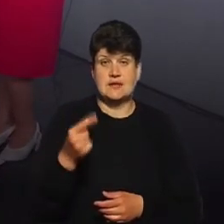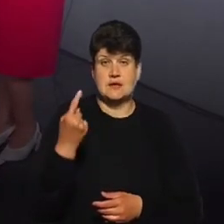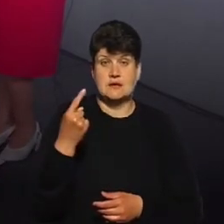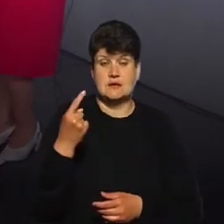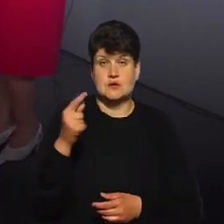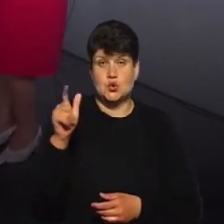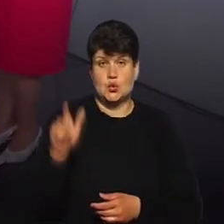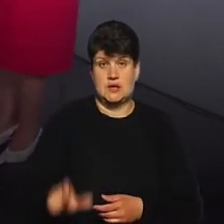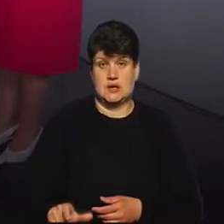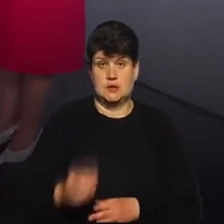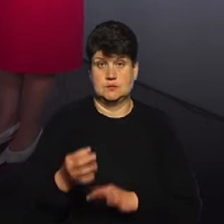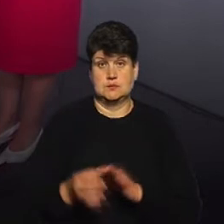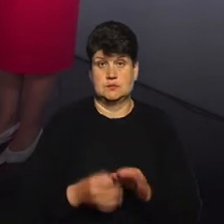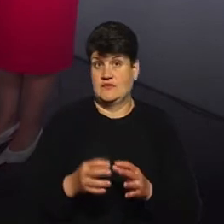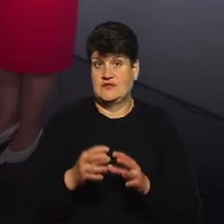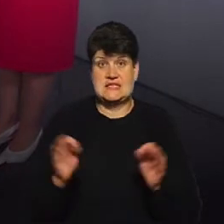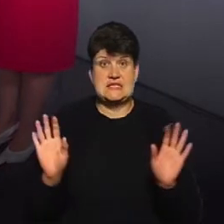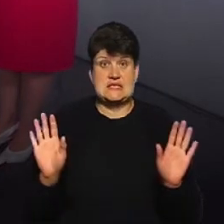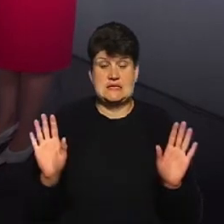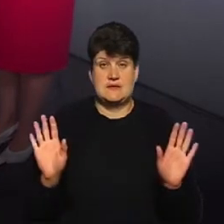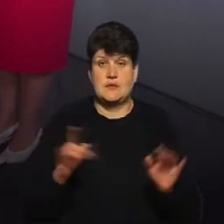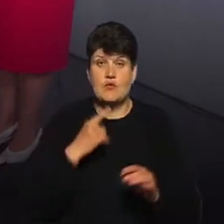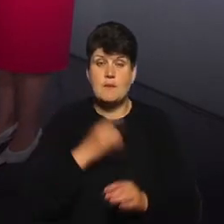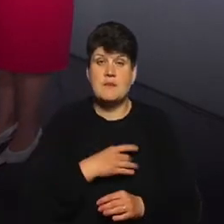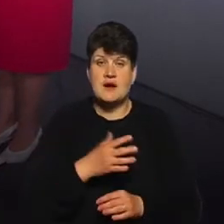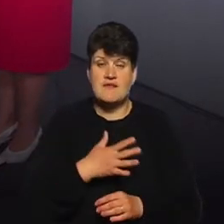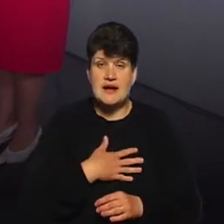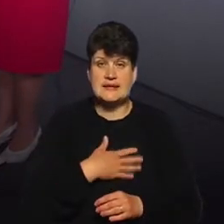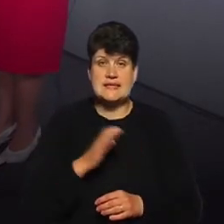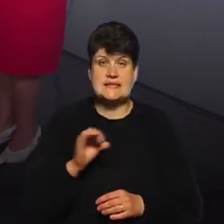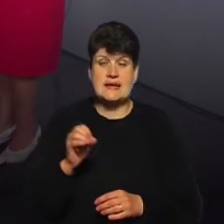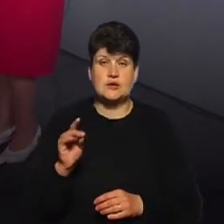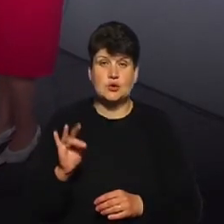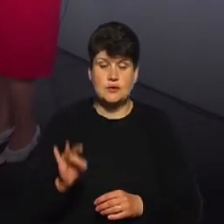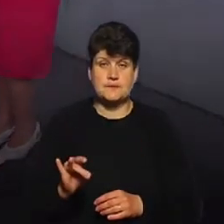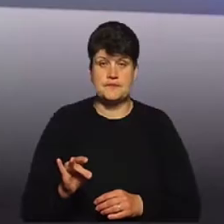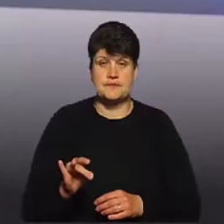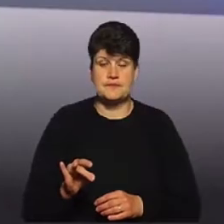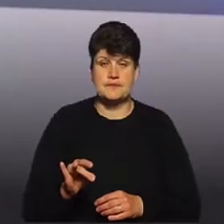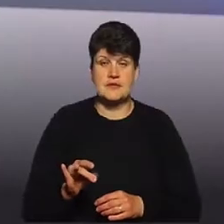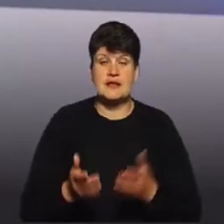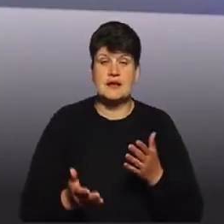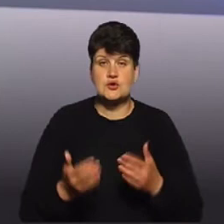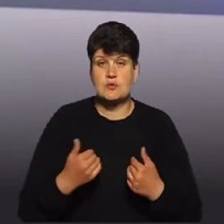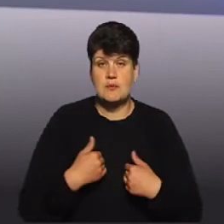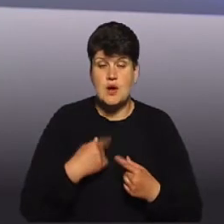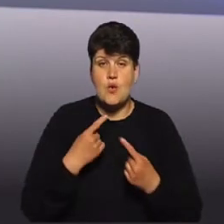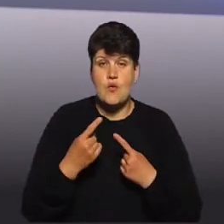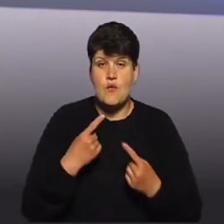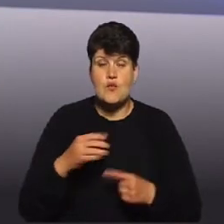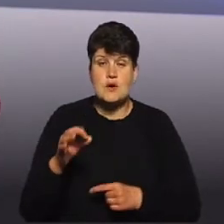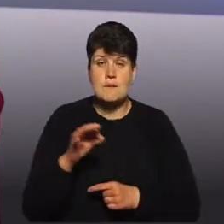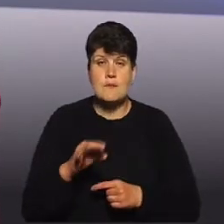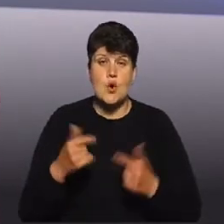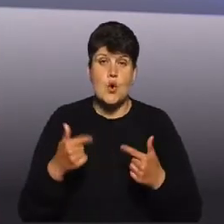Ми говоримо про приватний сектор 150 гривень. І це приватний сектор затоки? Якщо ми говоримо про готель